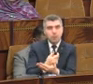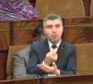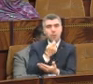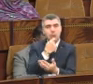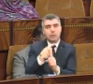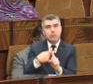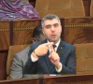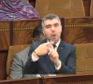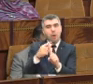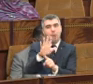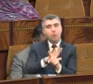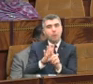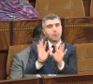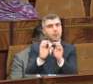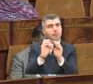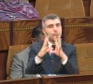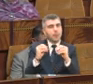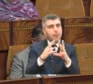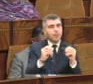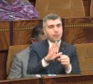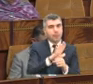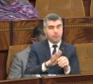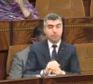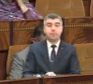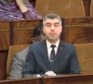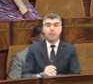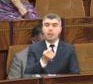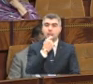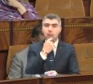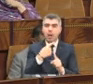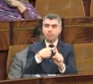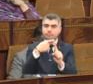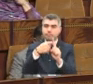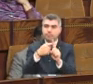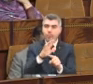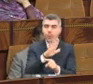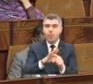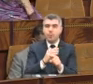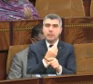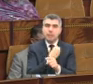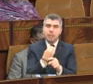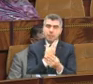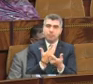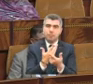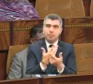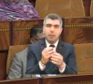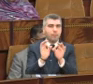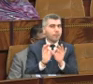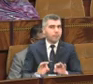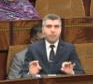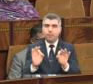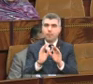بجميع أصنافها. وأحيانا السيد الوزير حتى هذيك الأدوية اللي كتستعمل في التدخلات الطبية البسيطة ما كايناش في